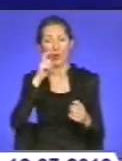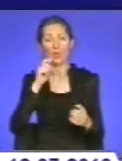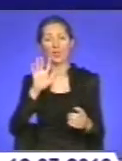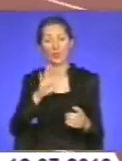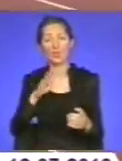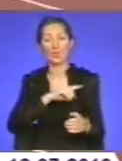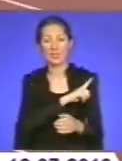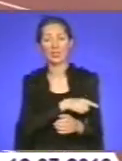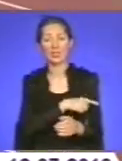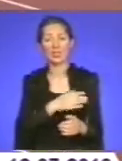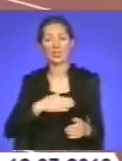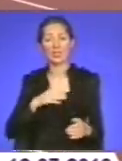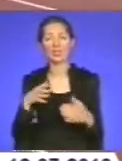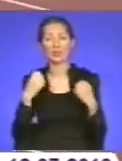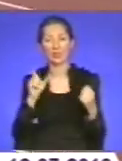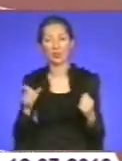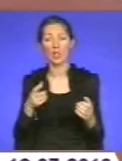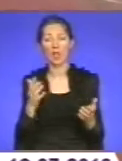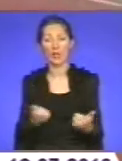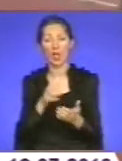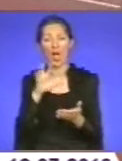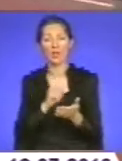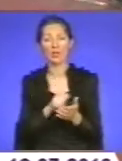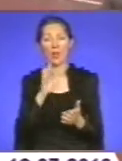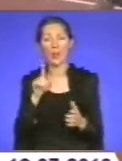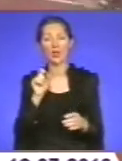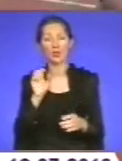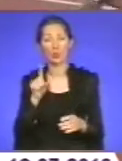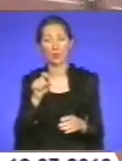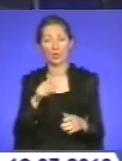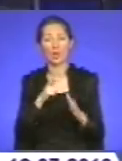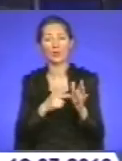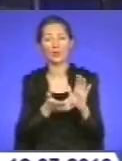вибороли 6 золотих, 13 срібних та 18 бронзових медалей.